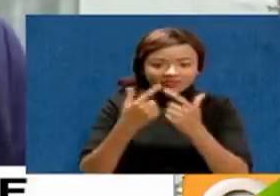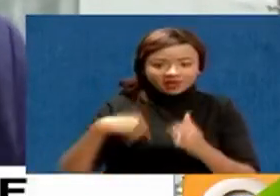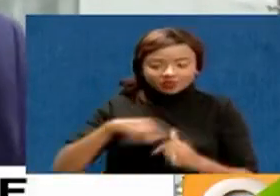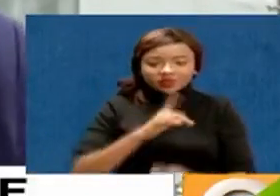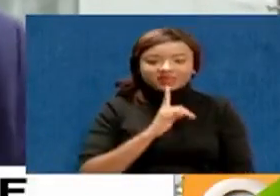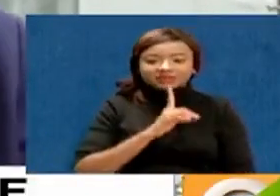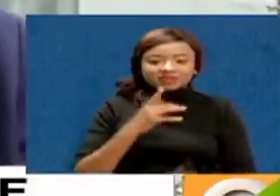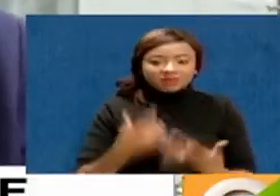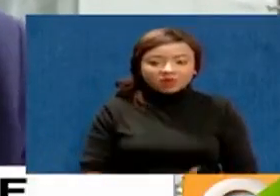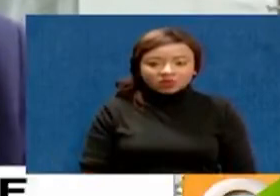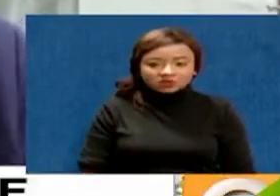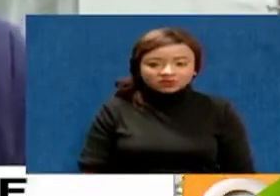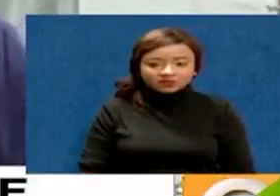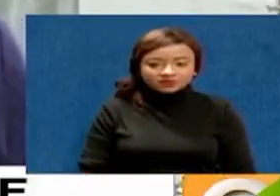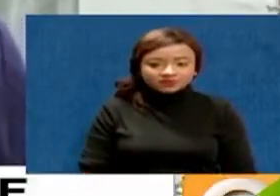tuseme